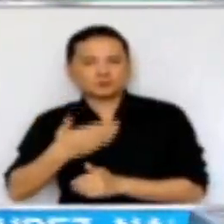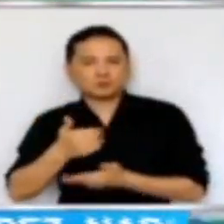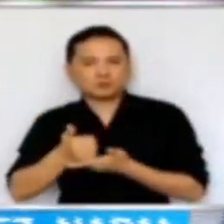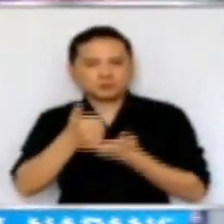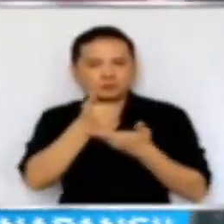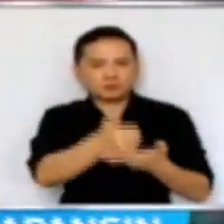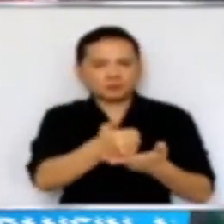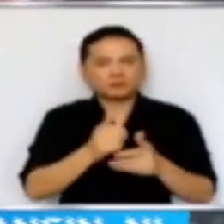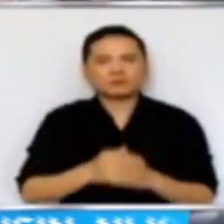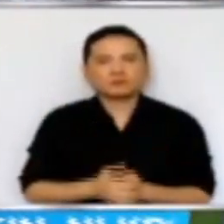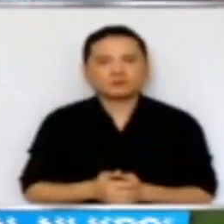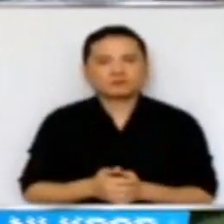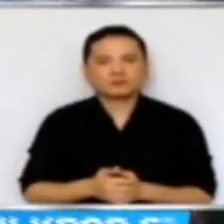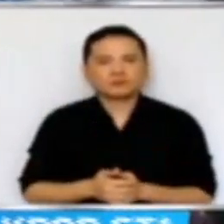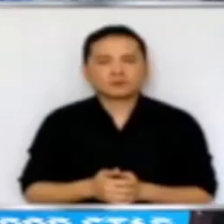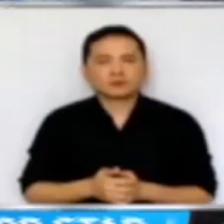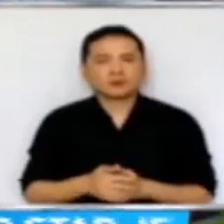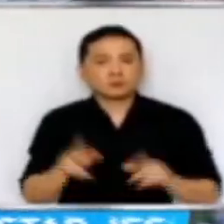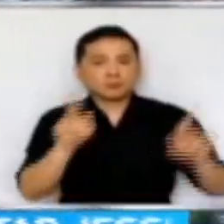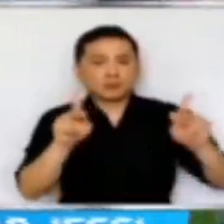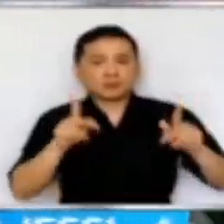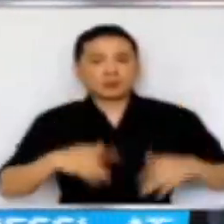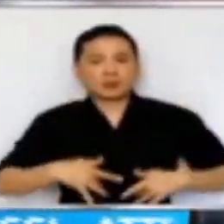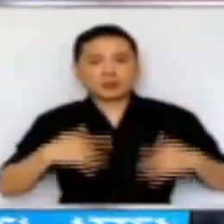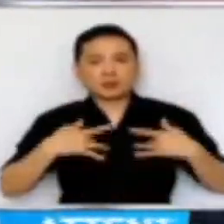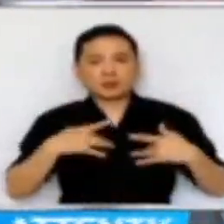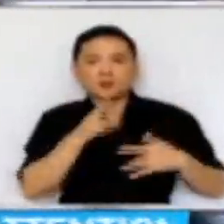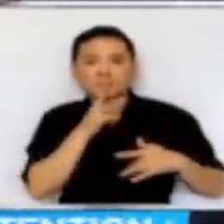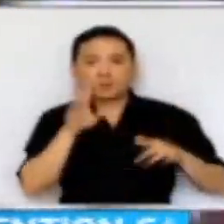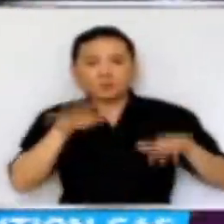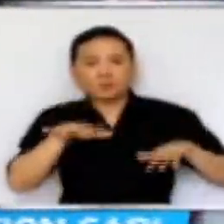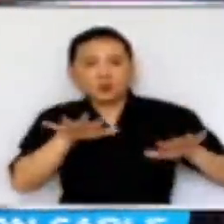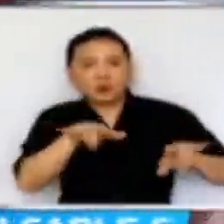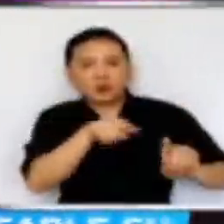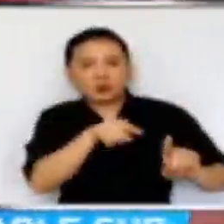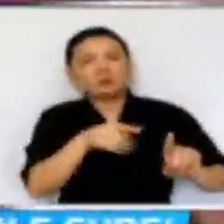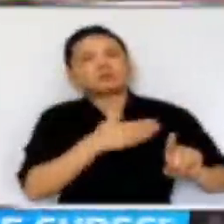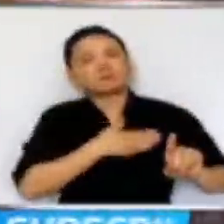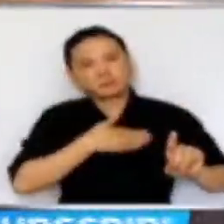nila ang mga residente na nakatira malapit sa sapa na lumikas na.